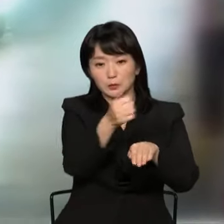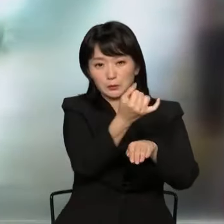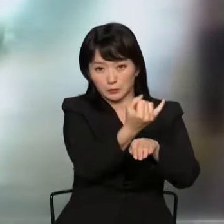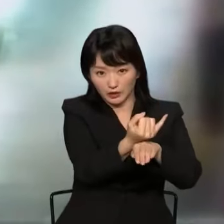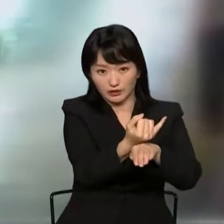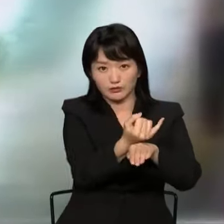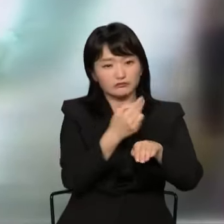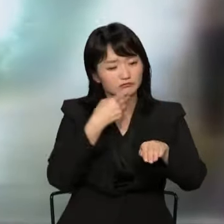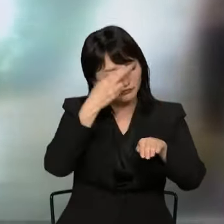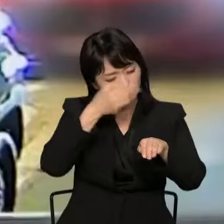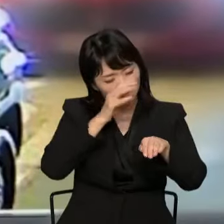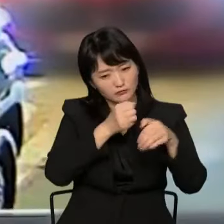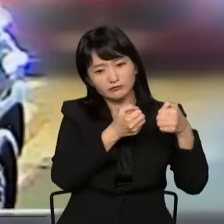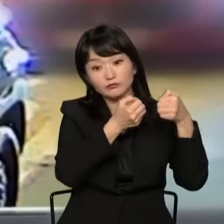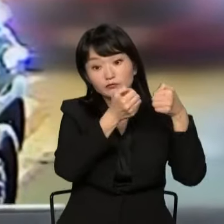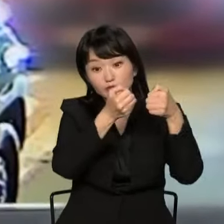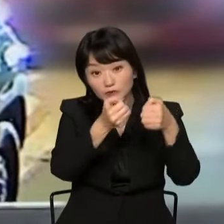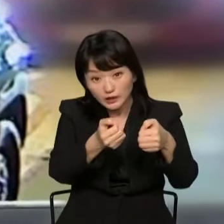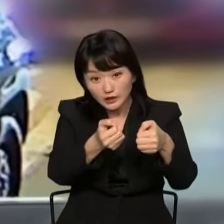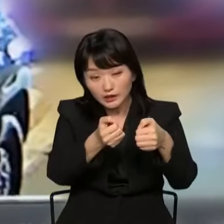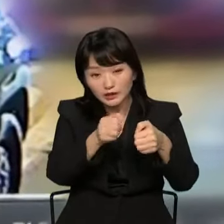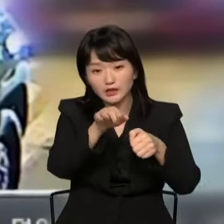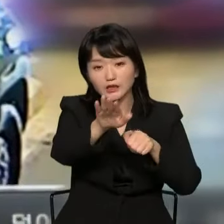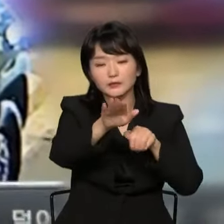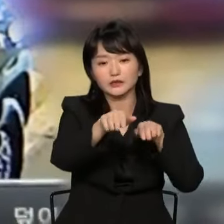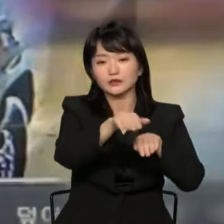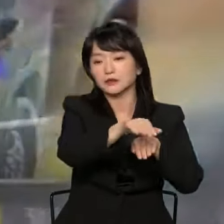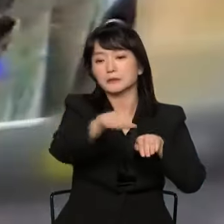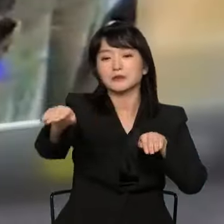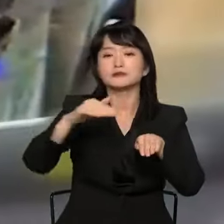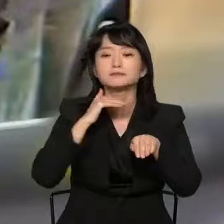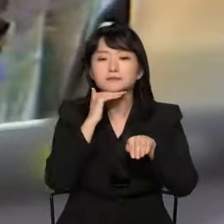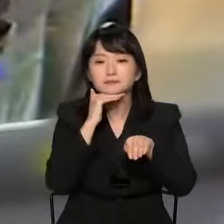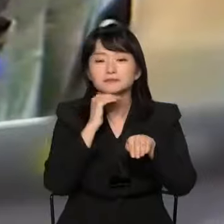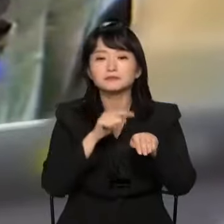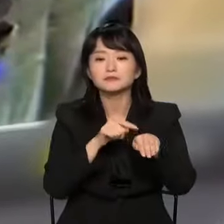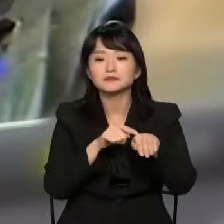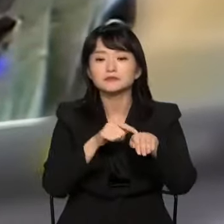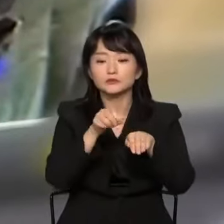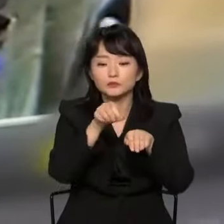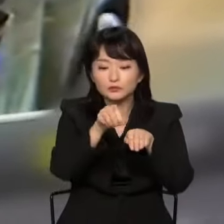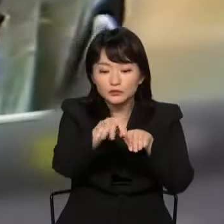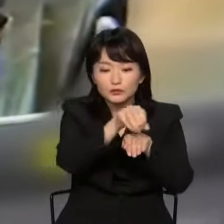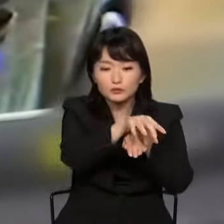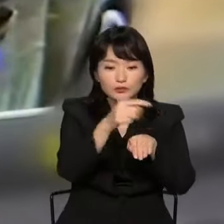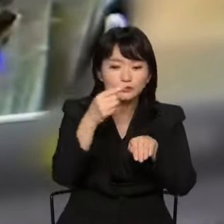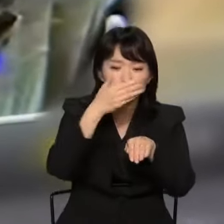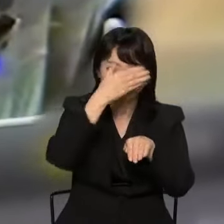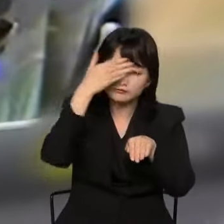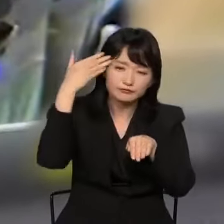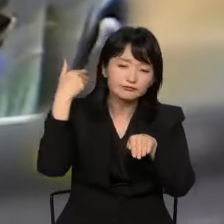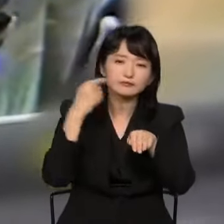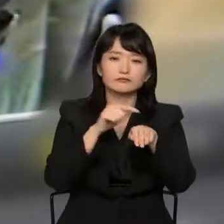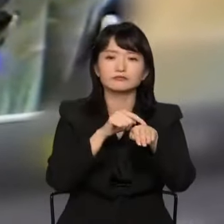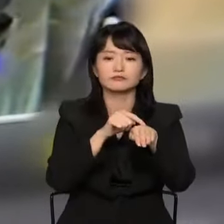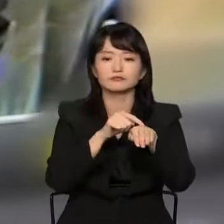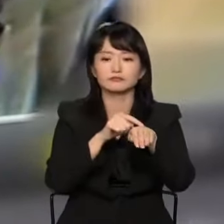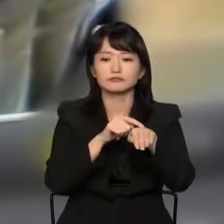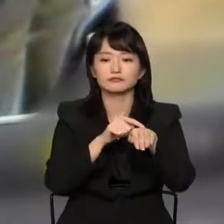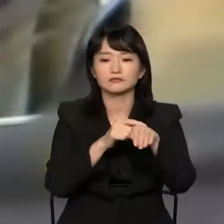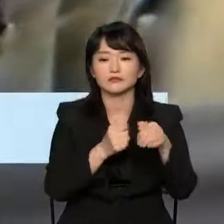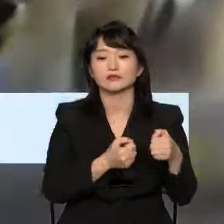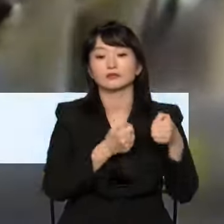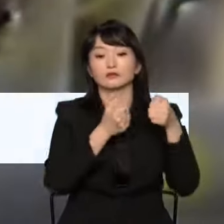음주운전을 시작합니다. 앞차가 빠지길 기다리며 멈춰섰을 때 문 씨가 조명을 켜더니 얼굴을 쓸어내립니다. 그러다